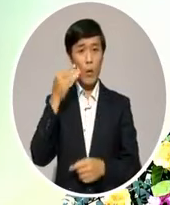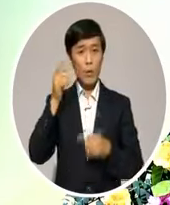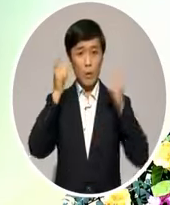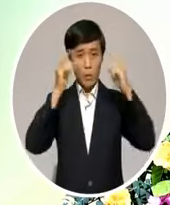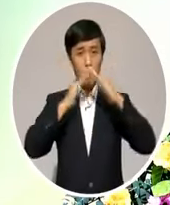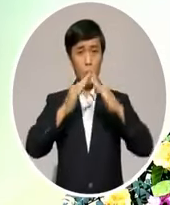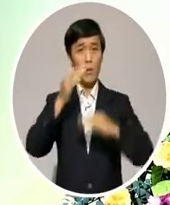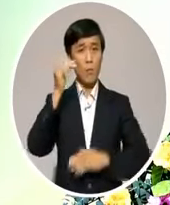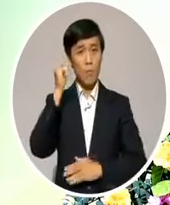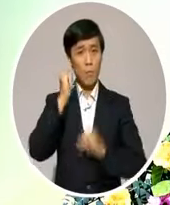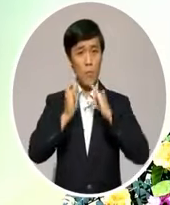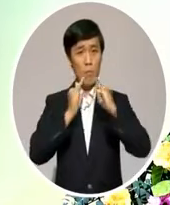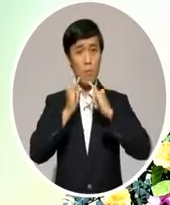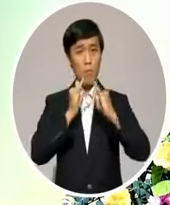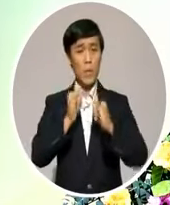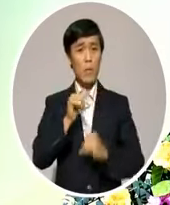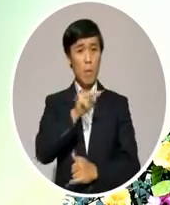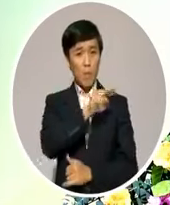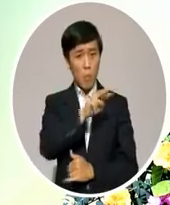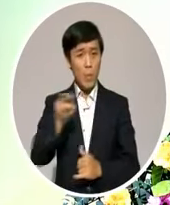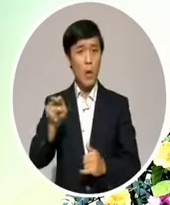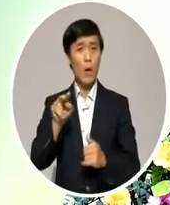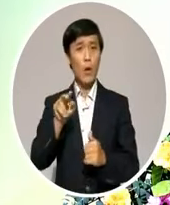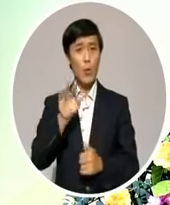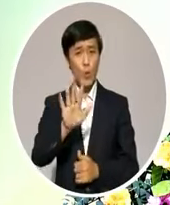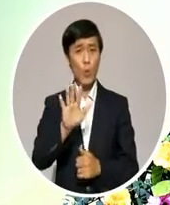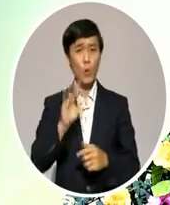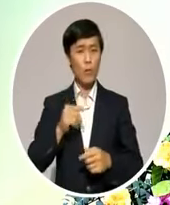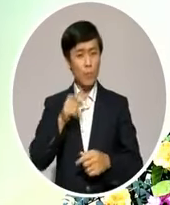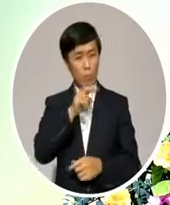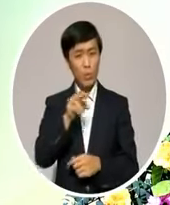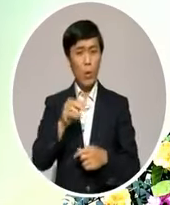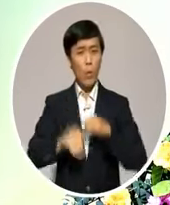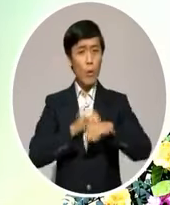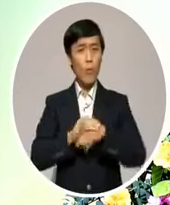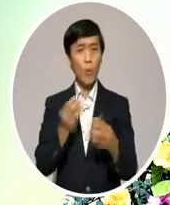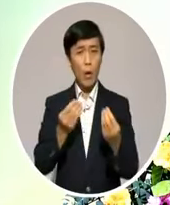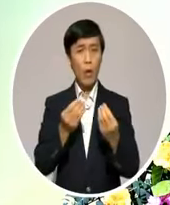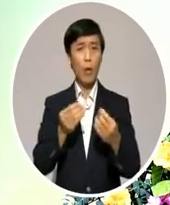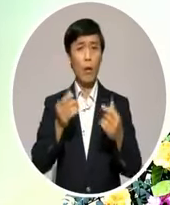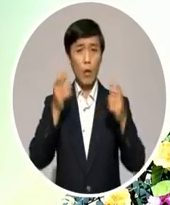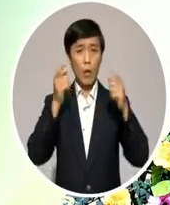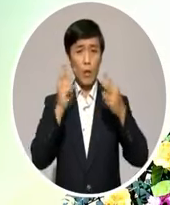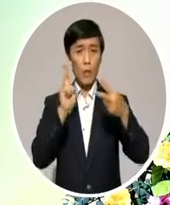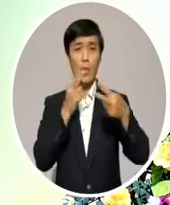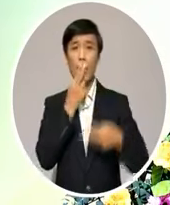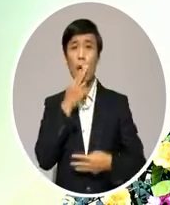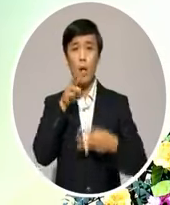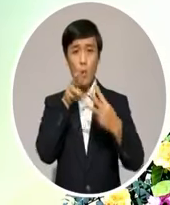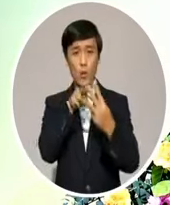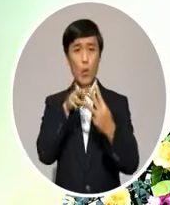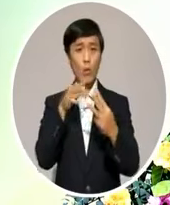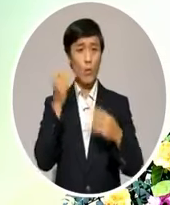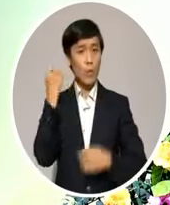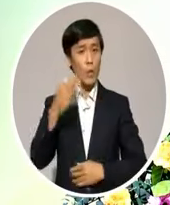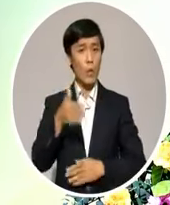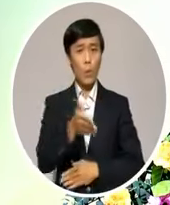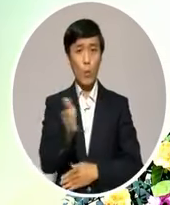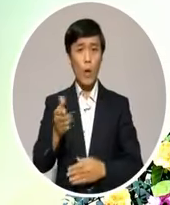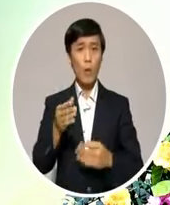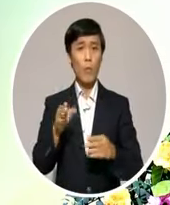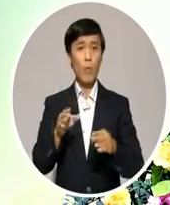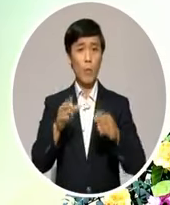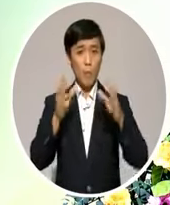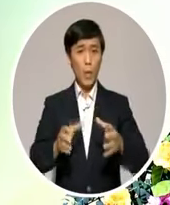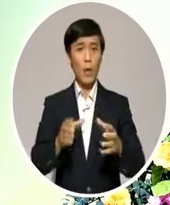样，然后开启了我们亚洲新湾区的一个整体的一个开发。我也成功的协调把我们学校的很多的围墙把它打